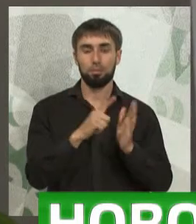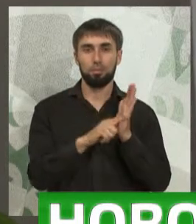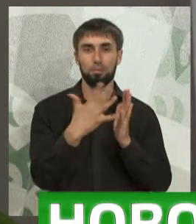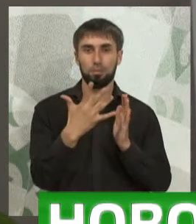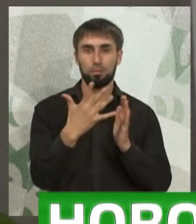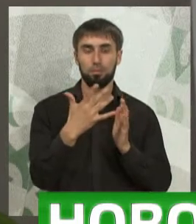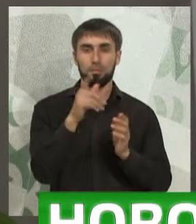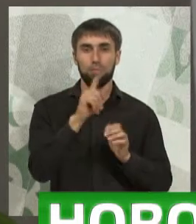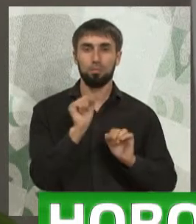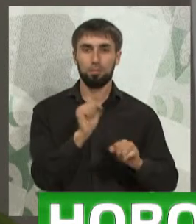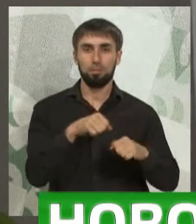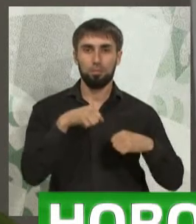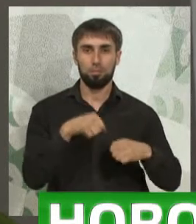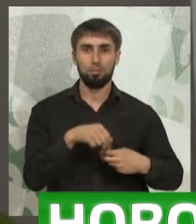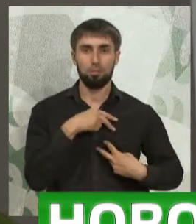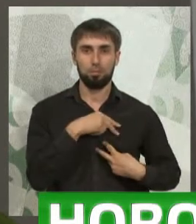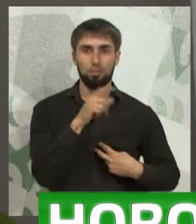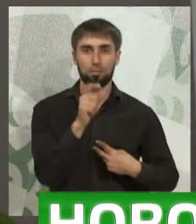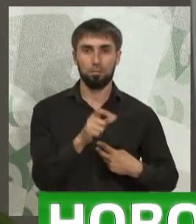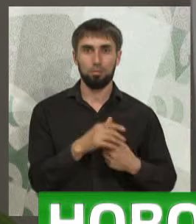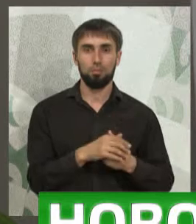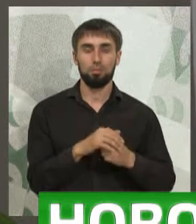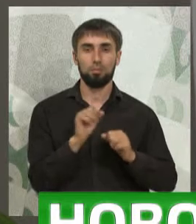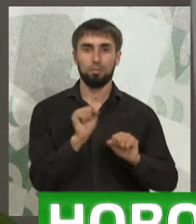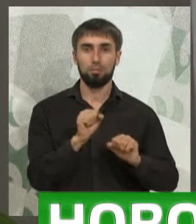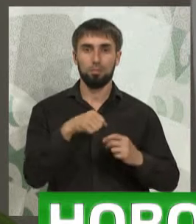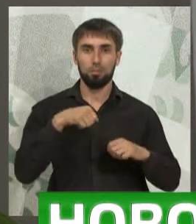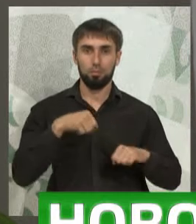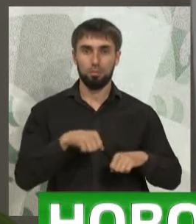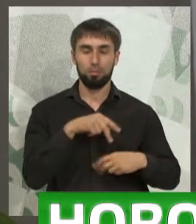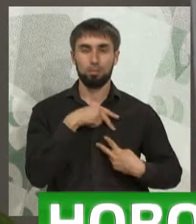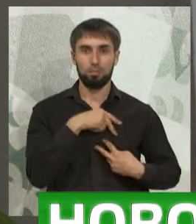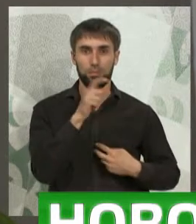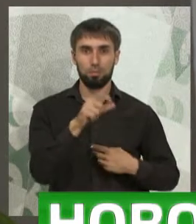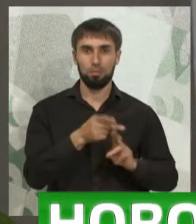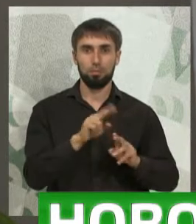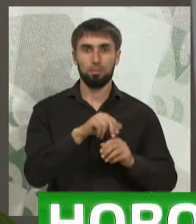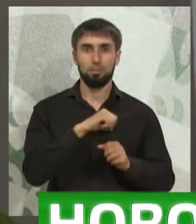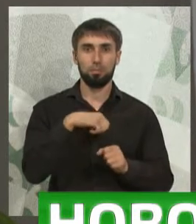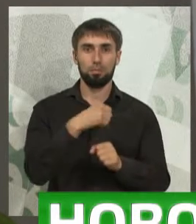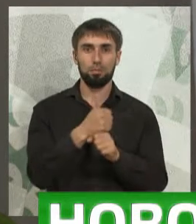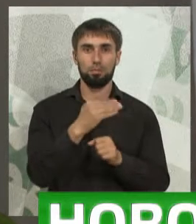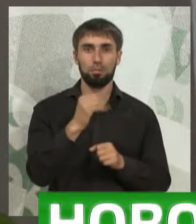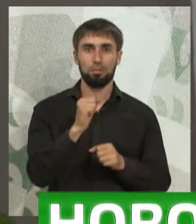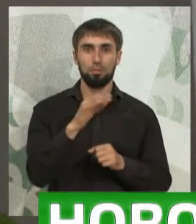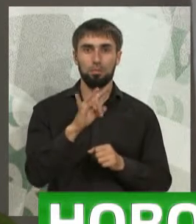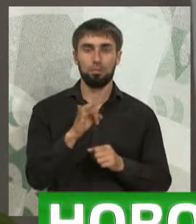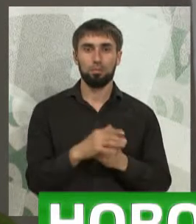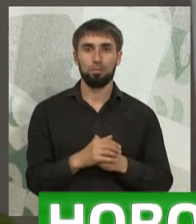прав трудящихся». Ведь защита прав трудящихся – это основной фактор